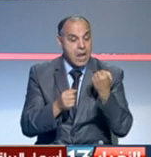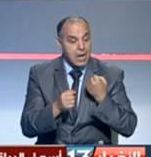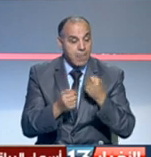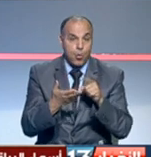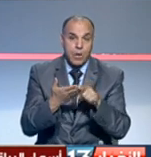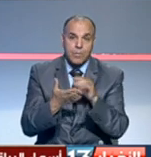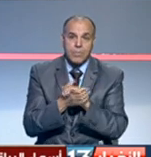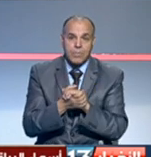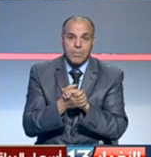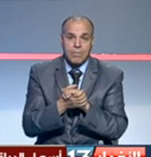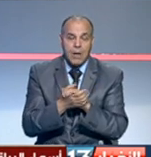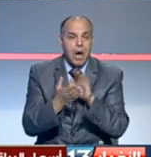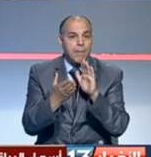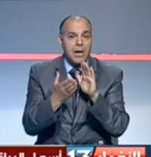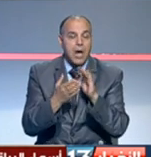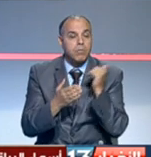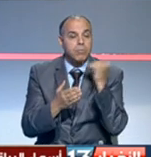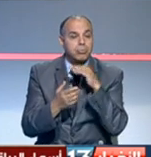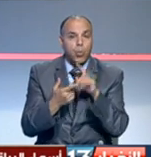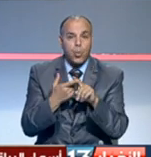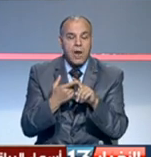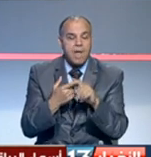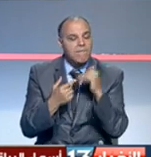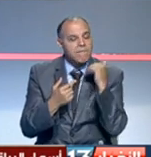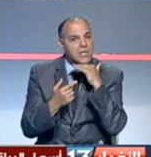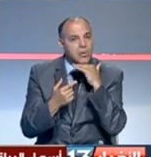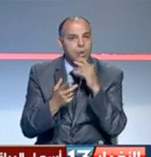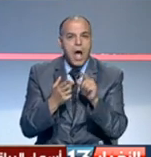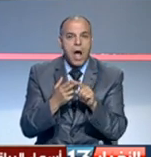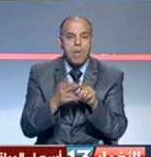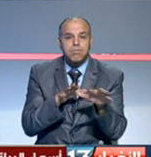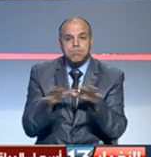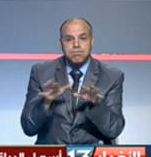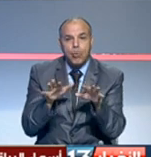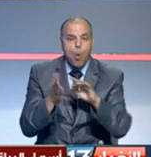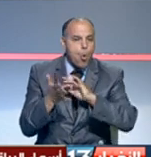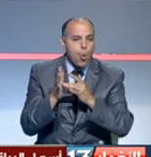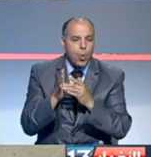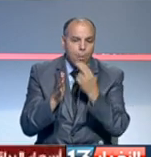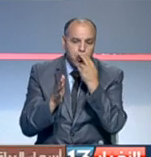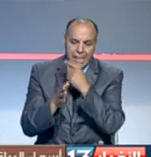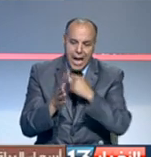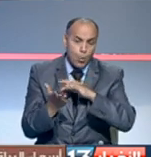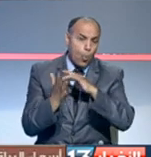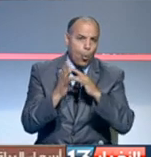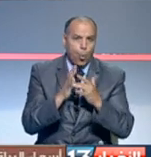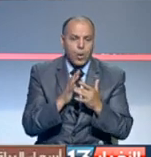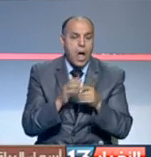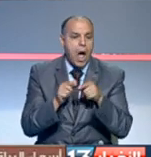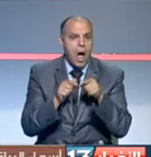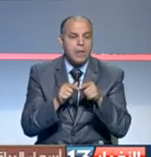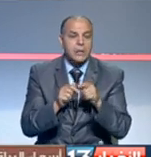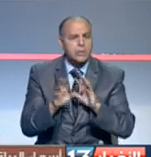اه قابلها سرعه ونجح من خلال التحرك لكافه الهياكل الامنيه من حراسه